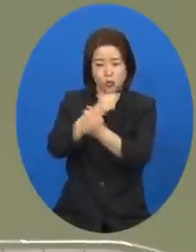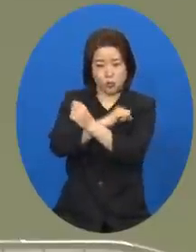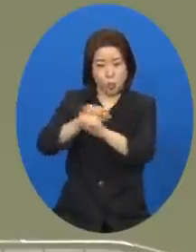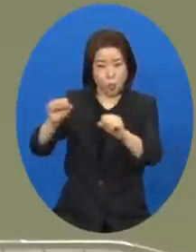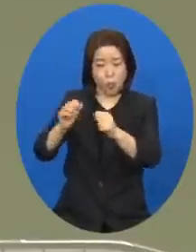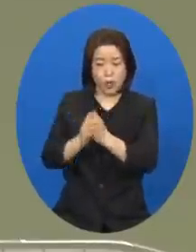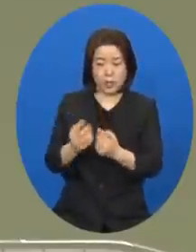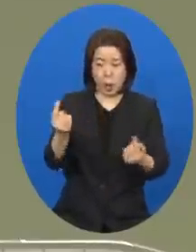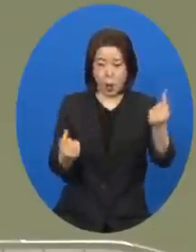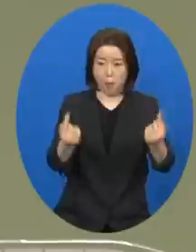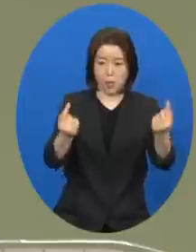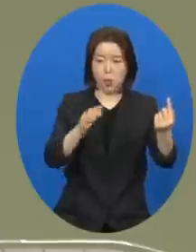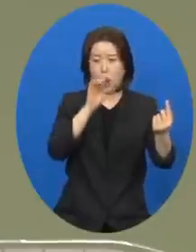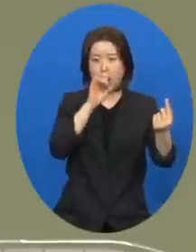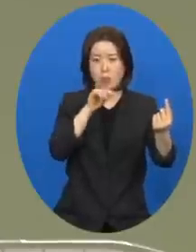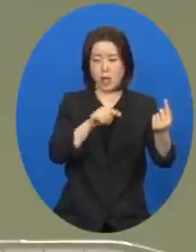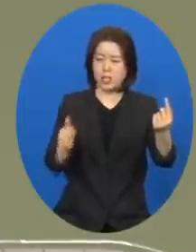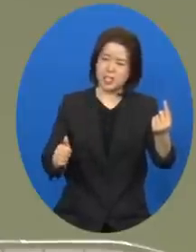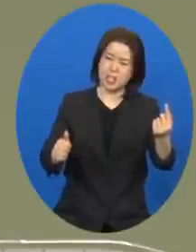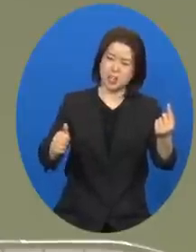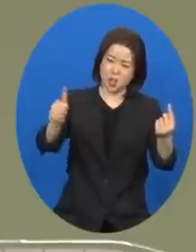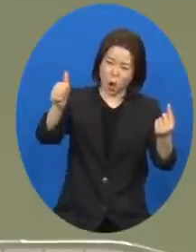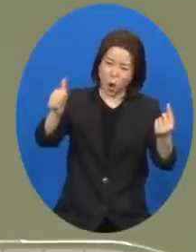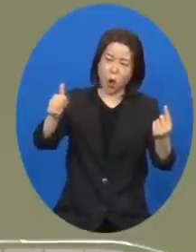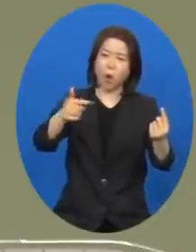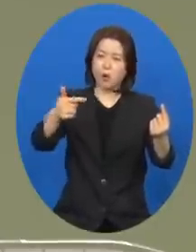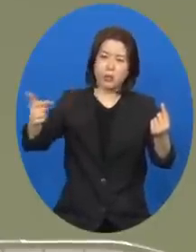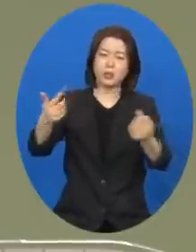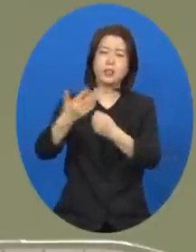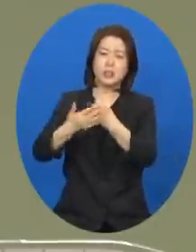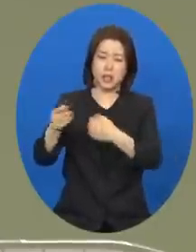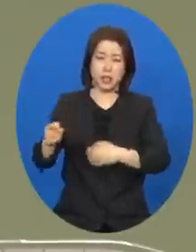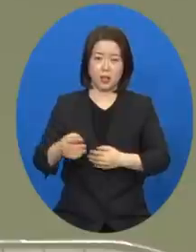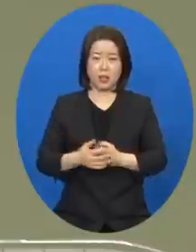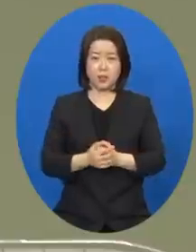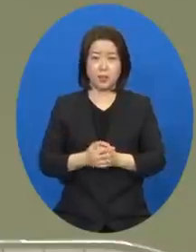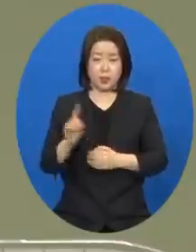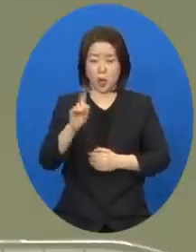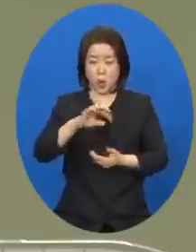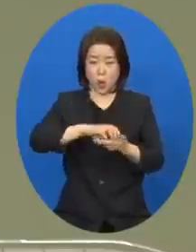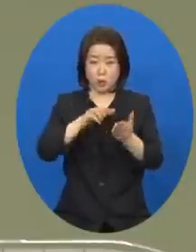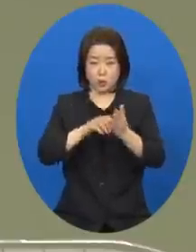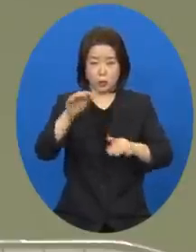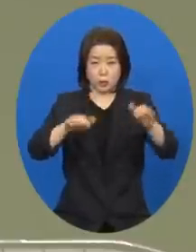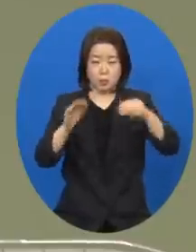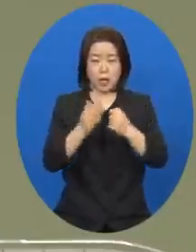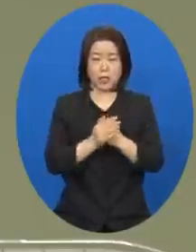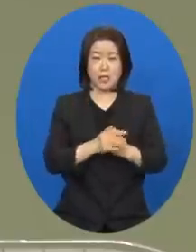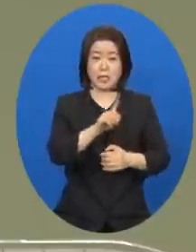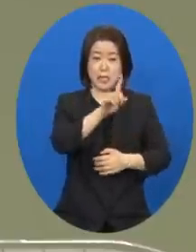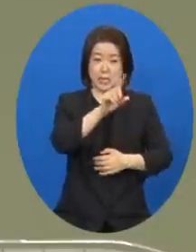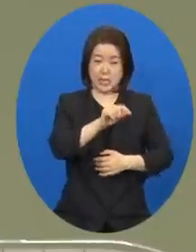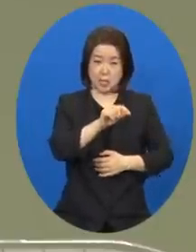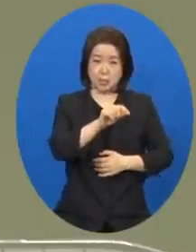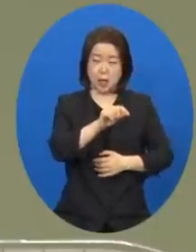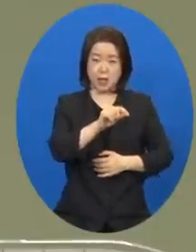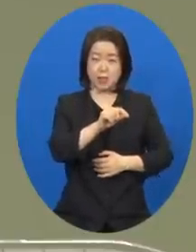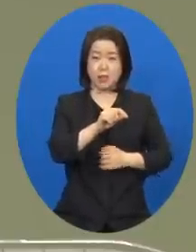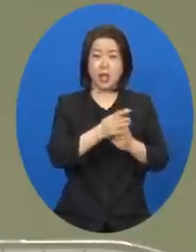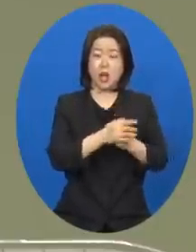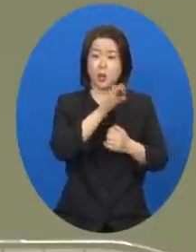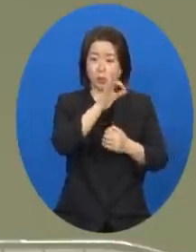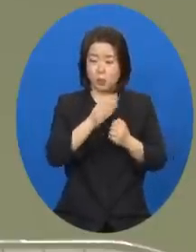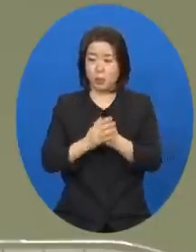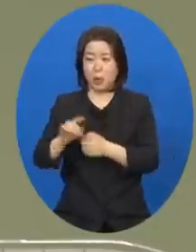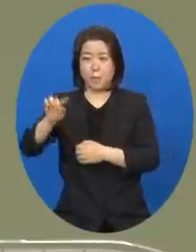것과는 비교가 안 돼요. 어느 정도 차이가 나느냐. 예수님께서 1만 달란트 탕감 받은 자, 100 데나리온 빚진